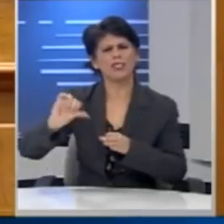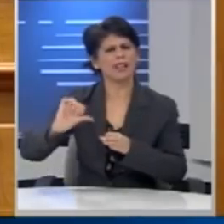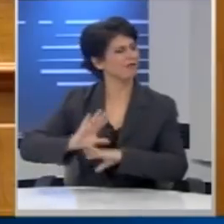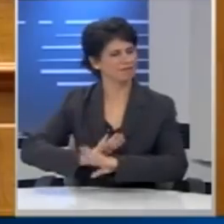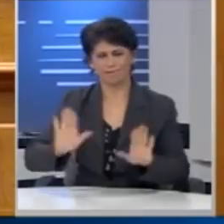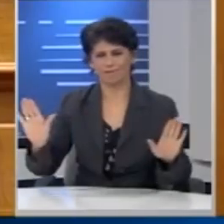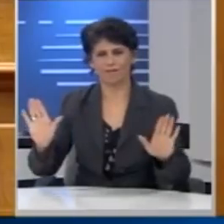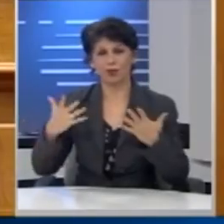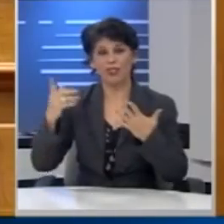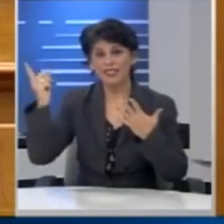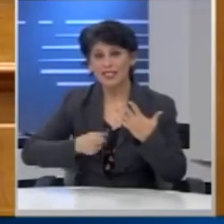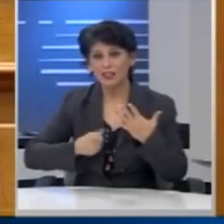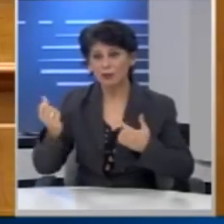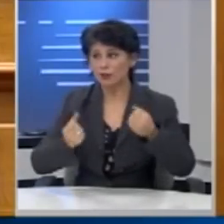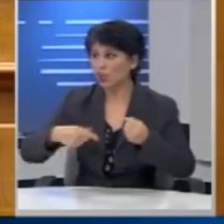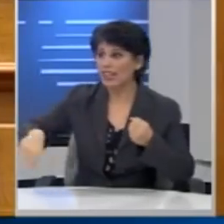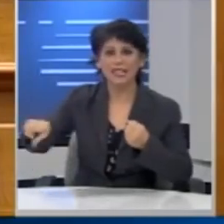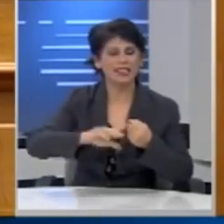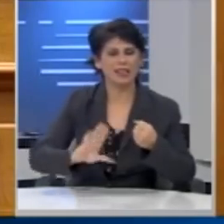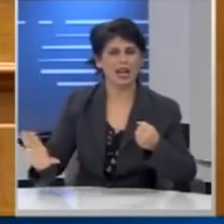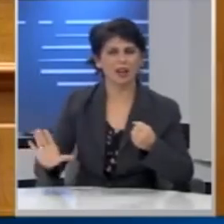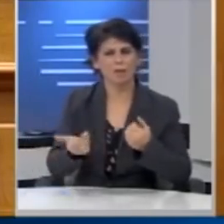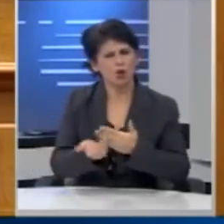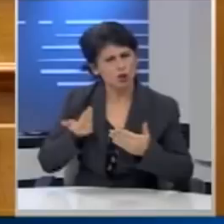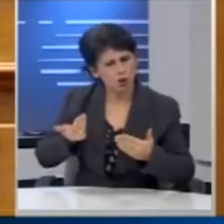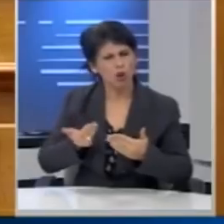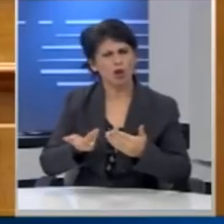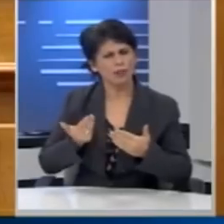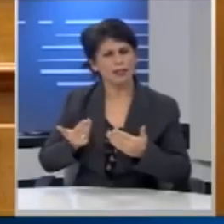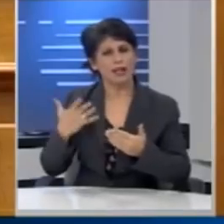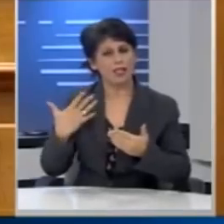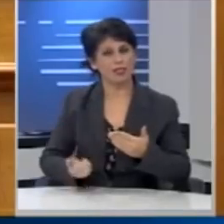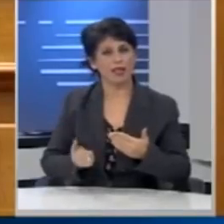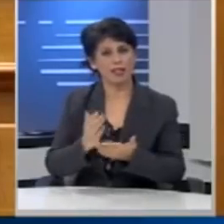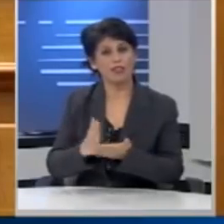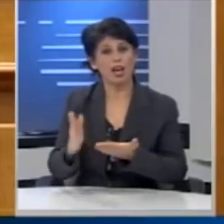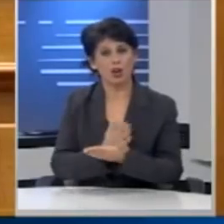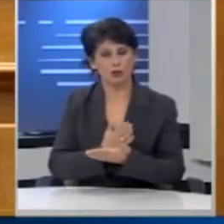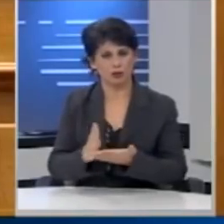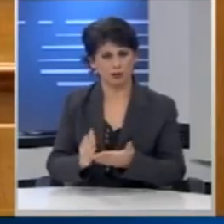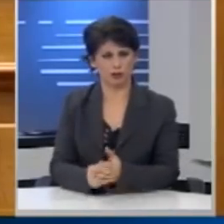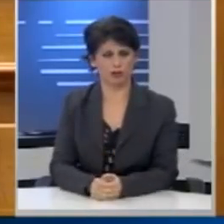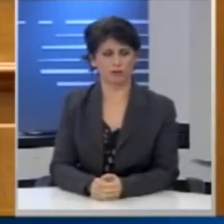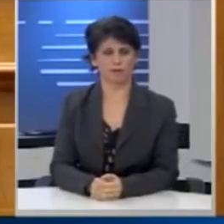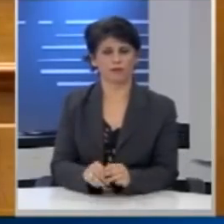καύσιμο. Και στο ίδιο διάστημα και πολύ νωρίτερα θα έχουν διαχωριστεί τα δίκτυα